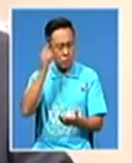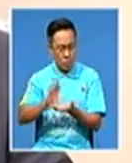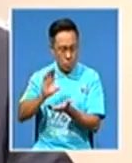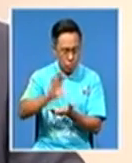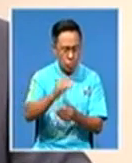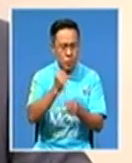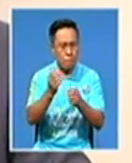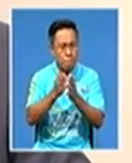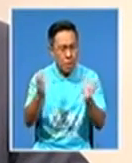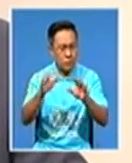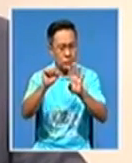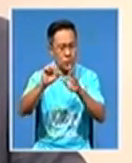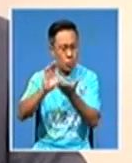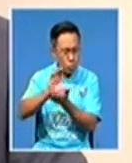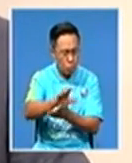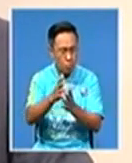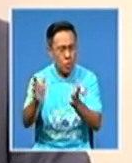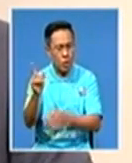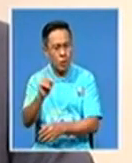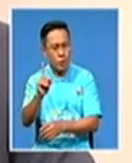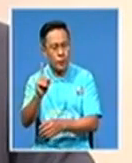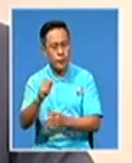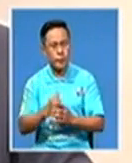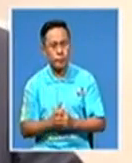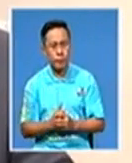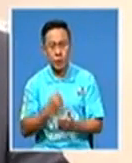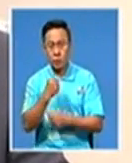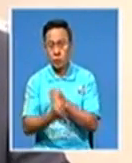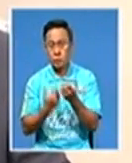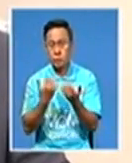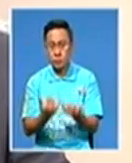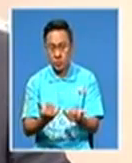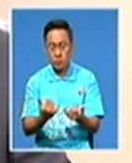งอะไรกันเยอะแยะนะครับก็ต้องบอกว่าใน